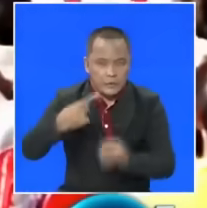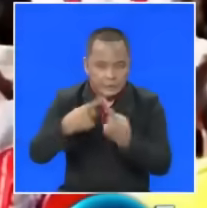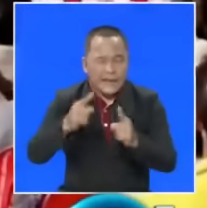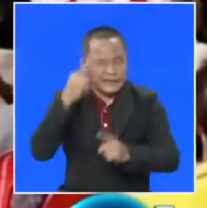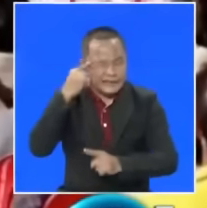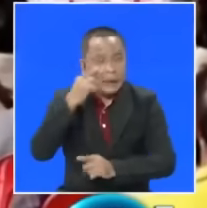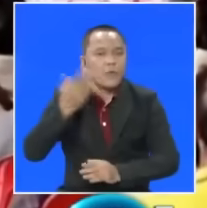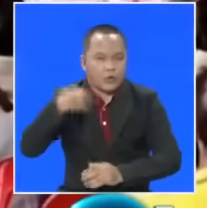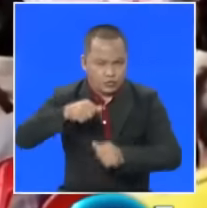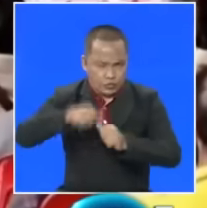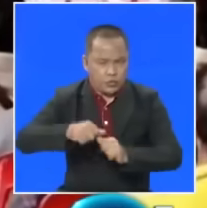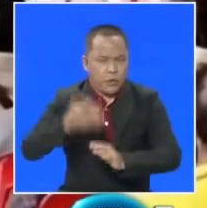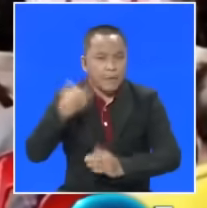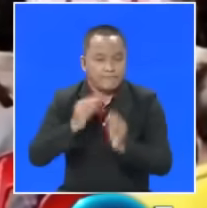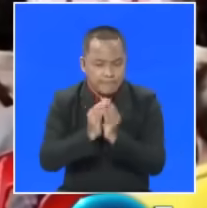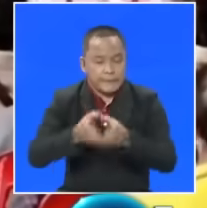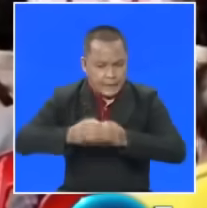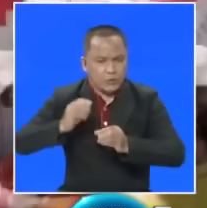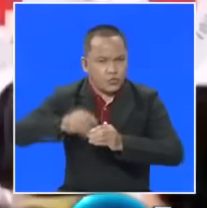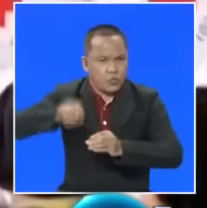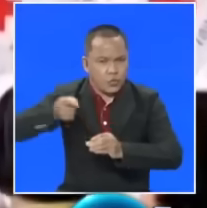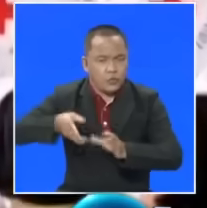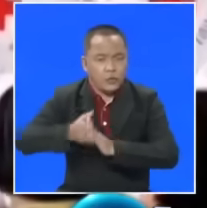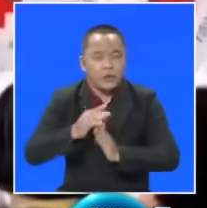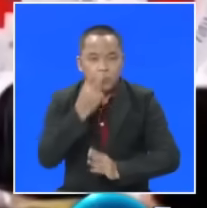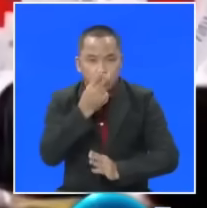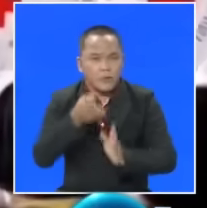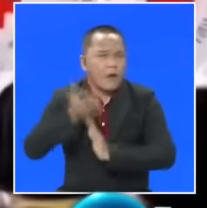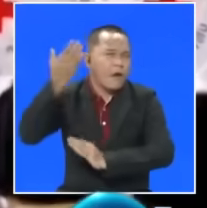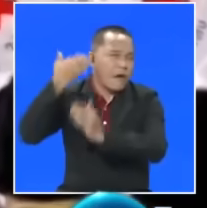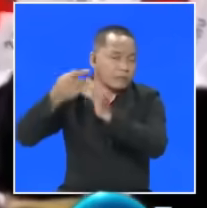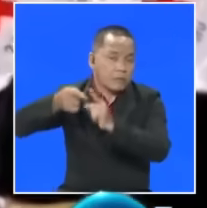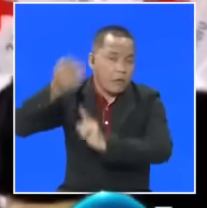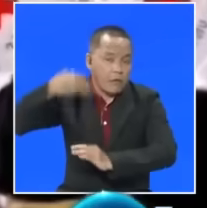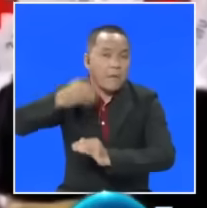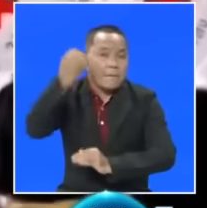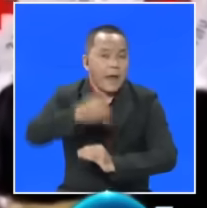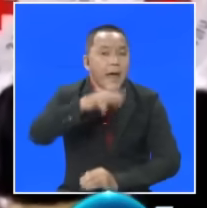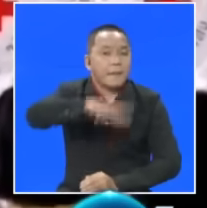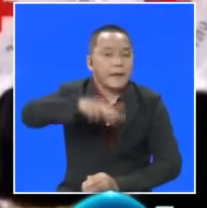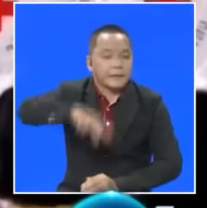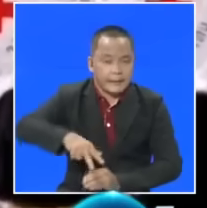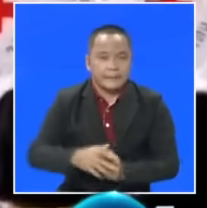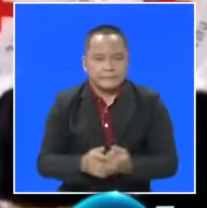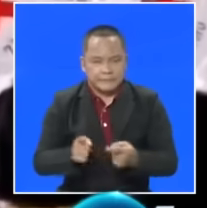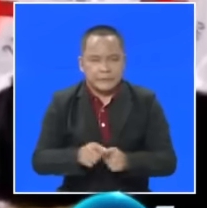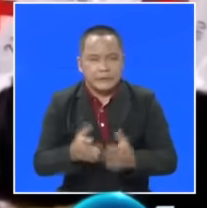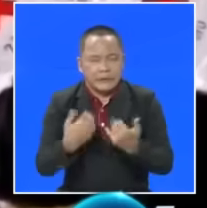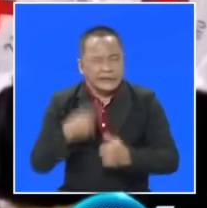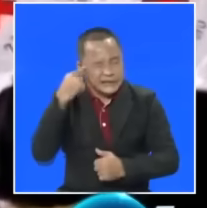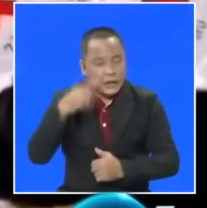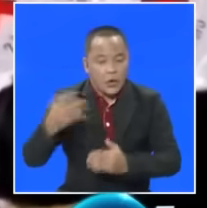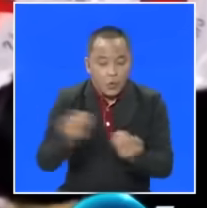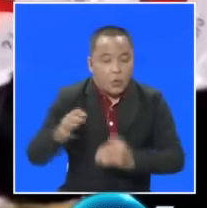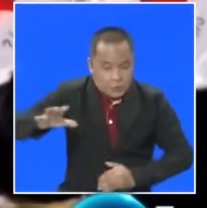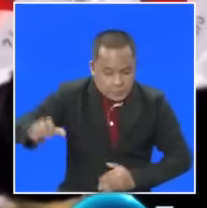ก็ถือเป็นเสือเก่าที่มีคะแนนจัดตั้งอยู่ซึ่งหากมองเมื่อครั้งที่แล้วก็แพ้เพื่อไทยแบบราบคาบ จึงจะเอาลูก